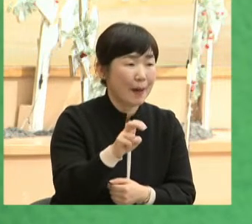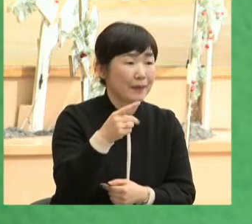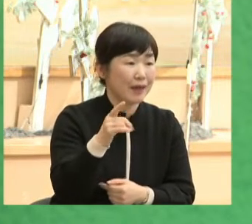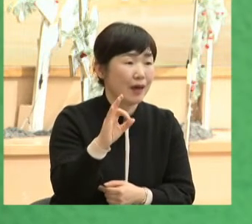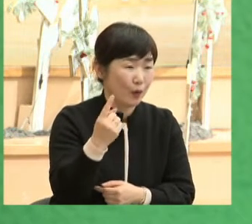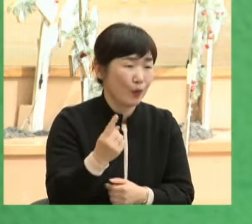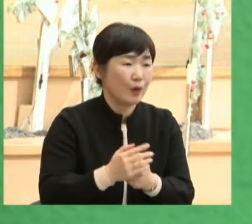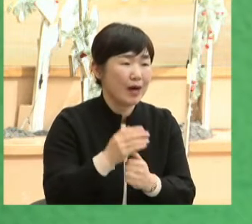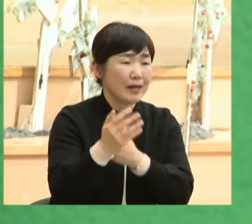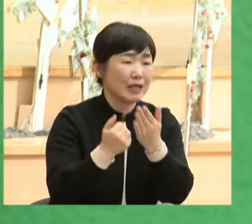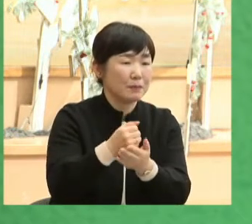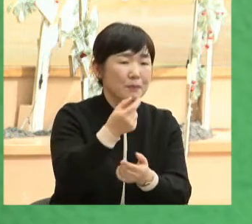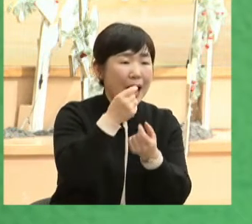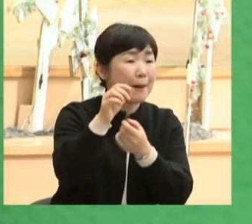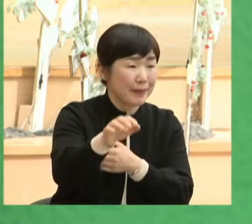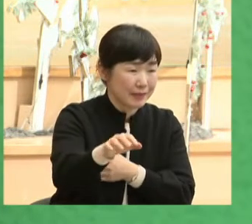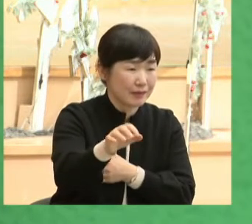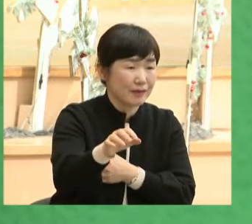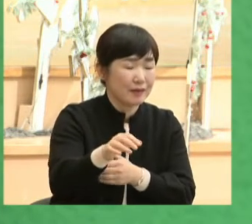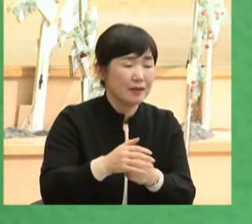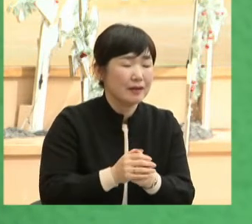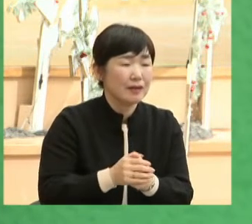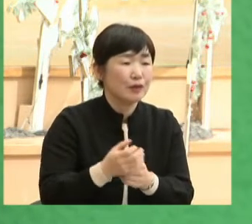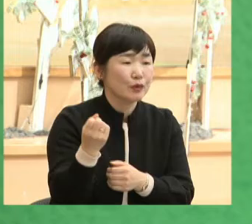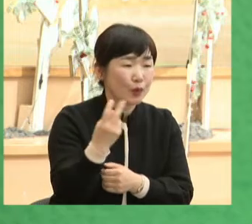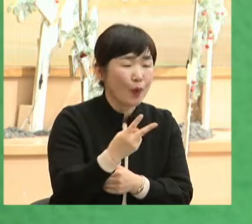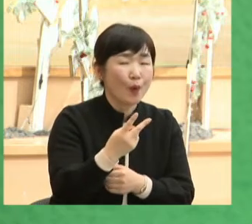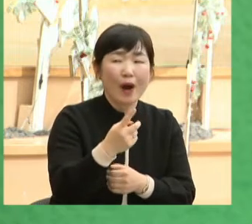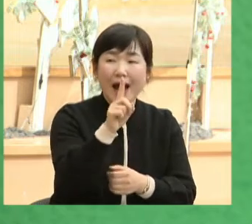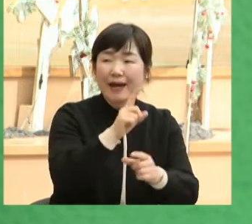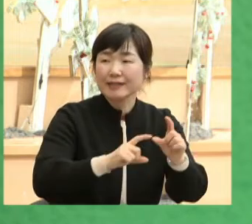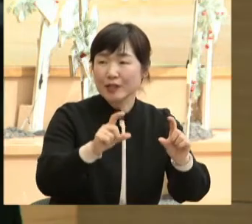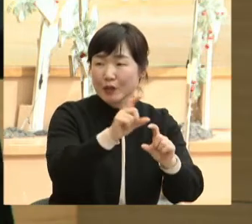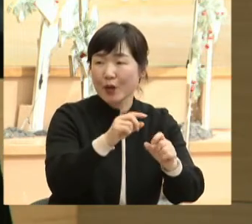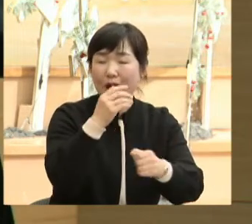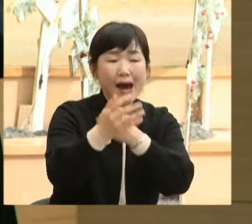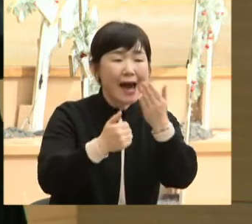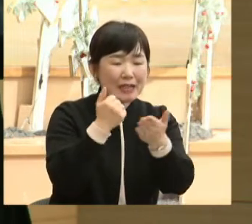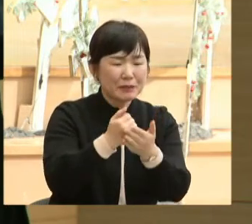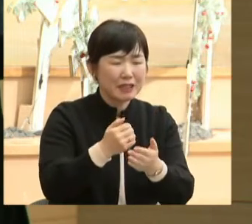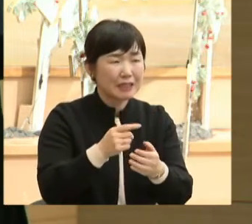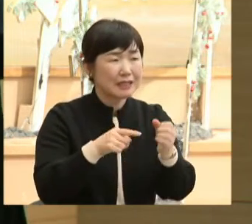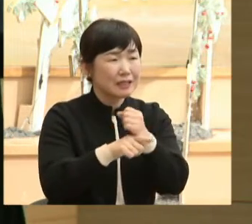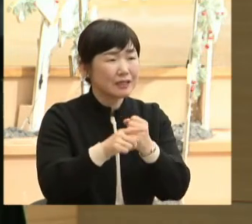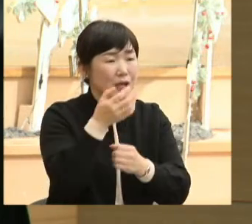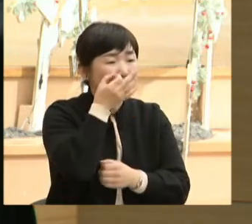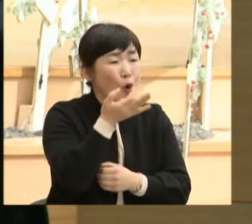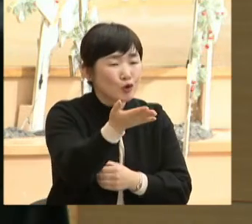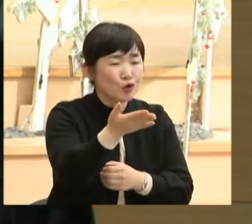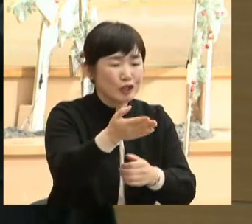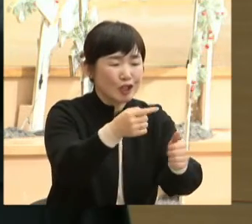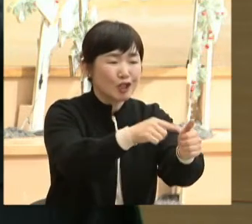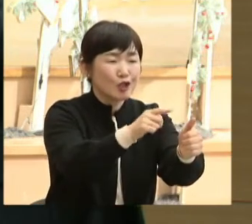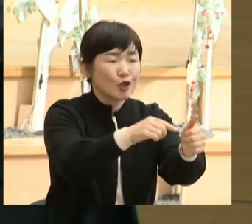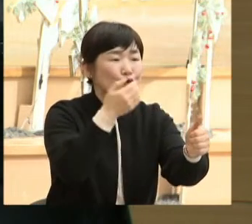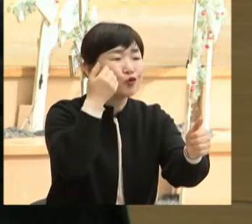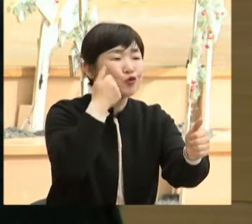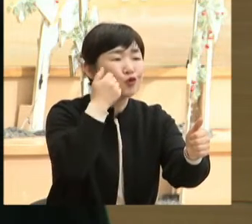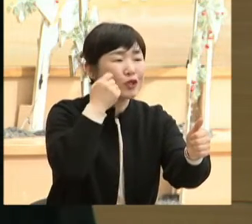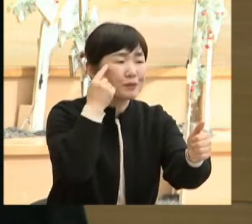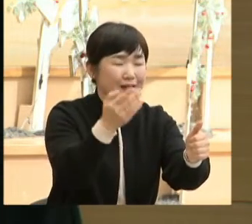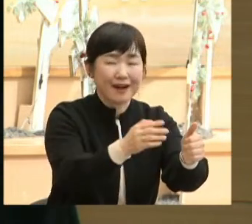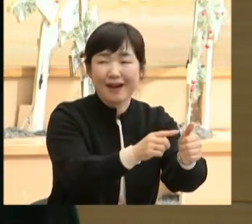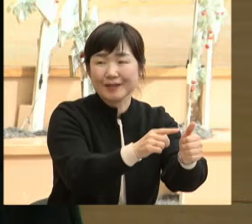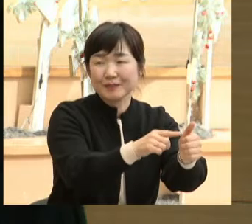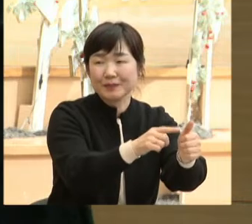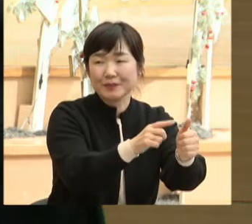하나님 앞에서 또 하나 하나님이 누구에게 자신의 뜻을 드러내는가 따라 싶다 하나님 앞에 기도